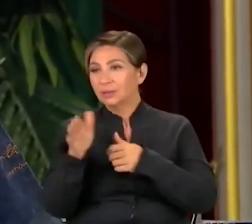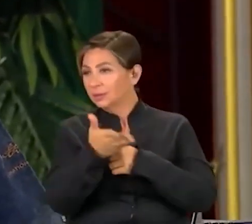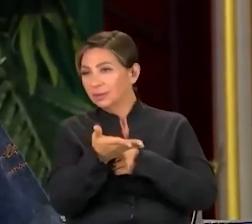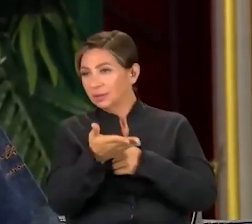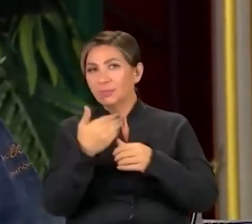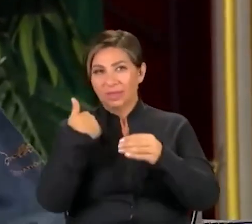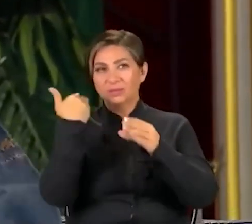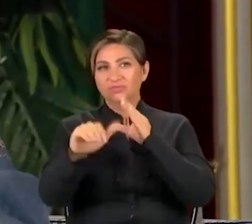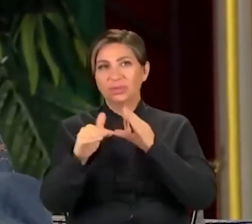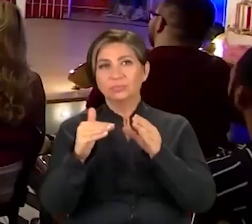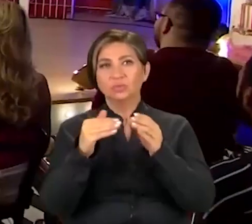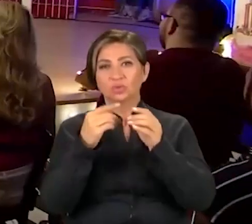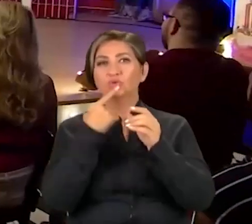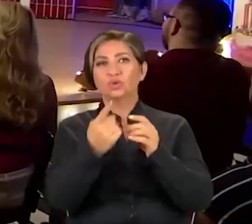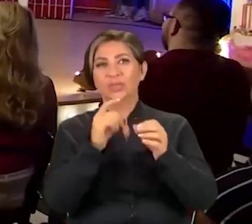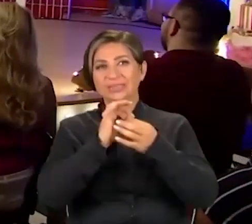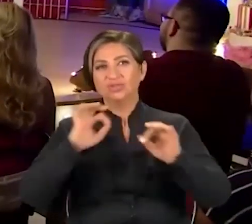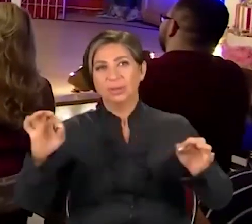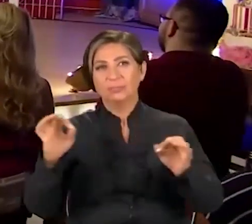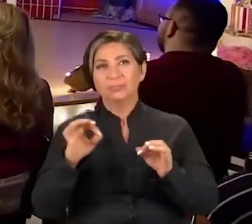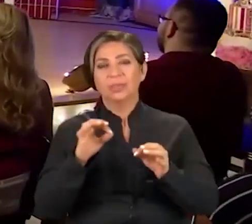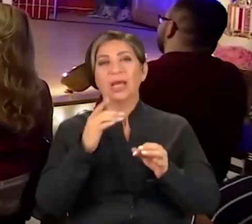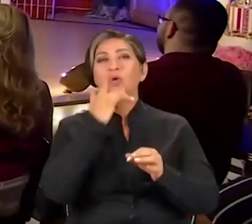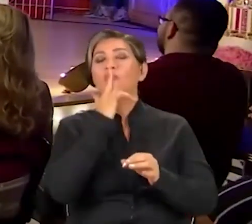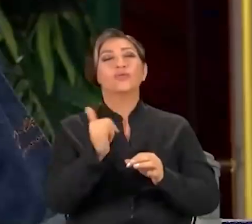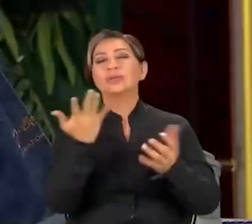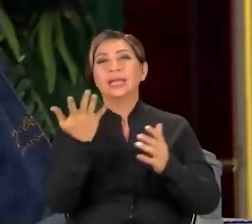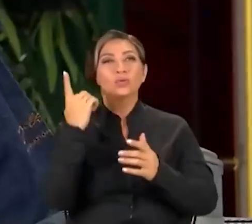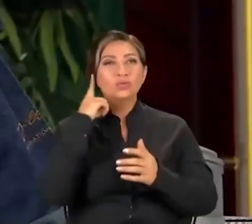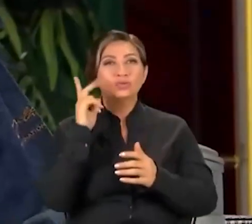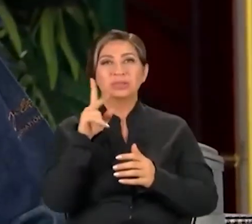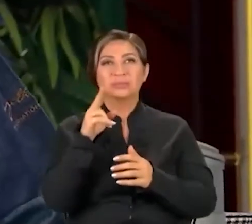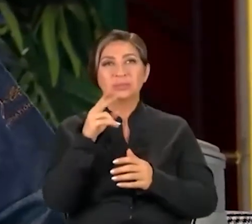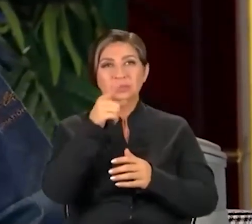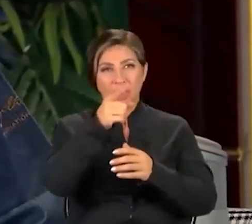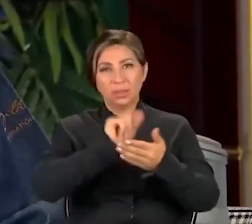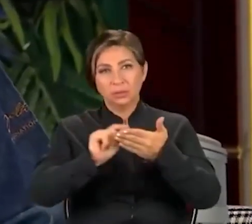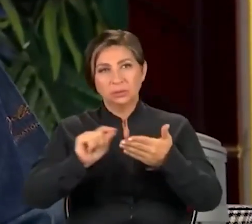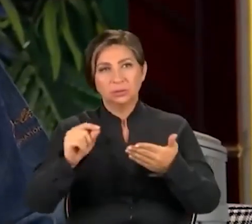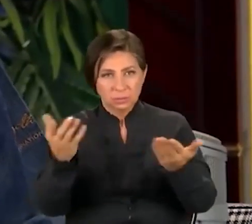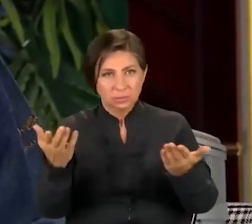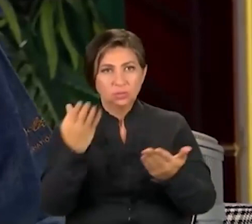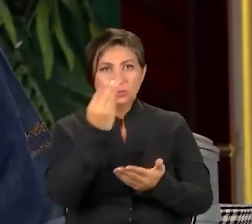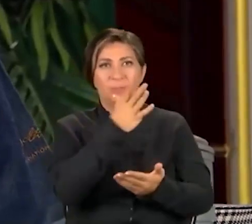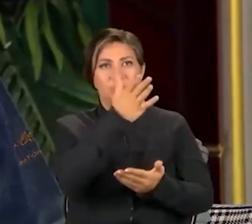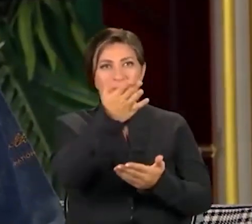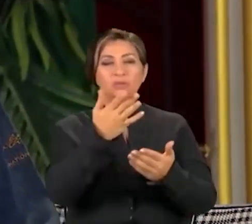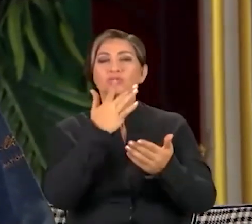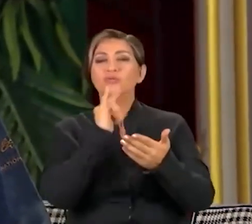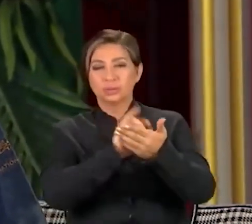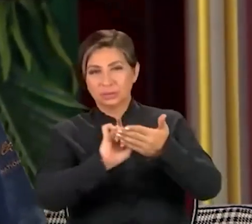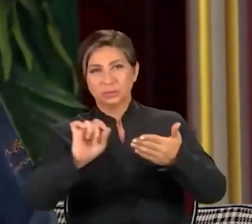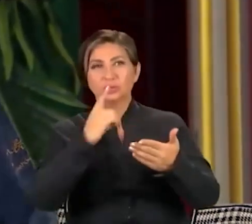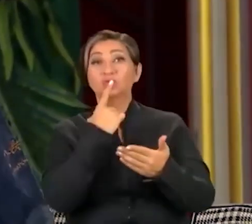dedim yazacağım ya ben dedim. Sözü yazacağım dedim yani. Bunu ettiğim küfrü duymuş gibi. Sen yaz o zaman, değil mi? O kadar geliyorsun